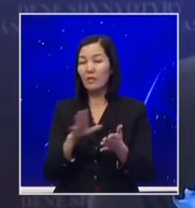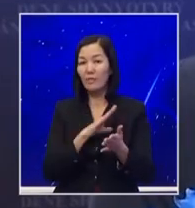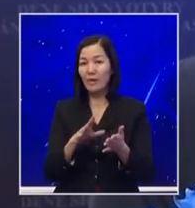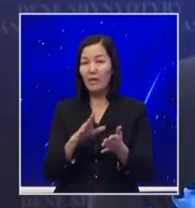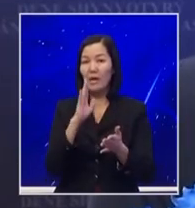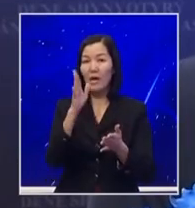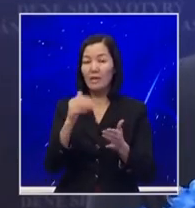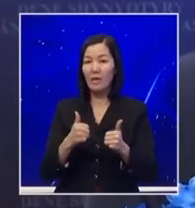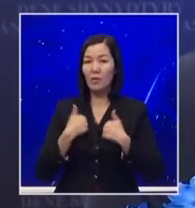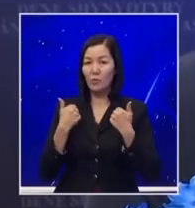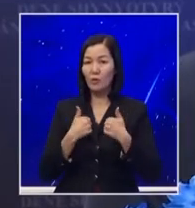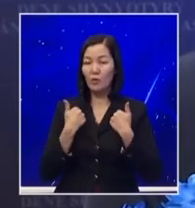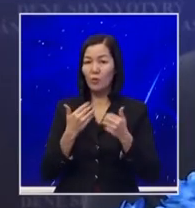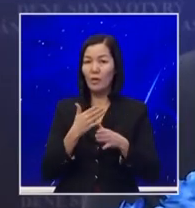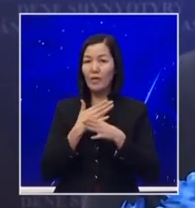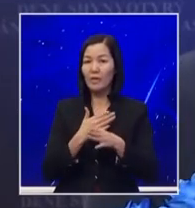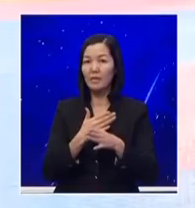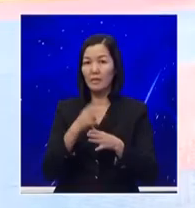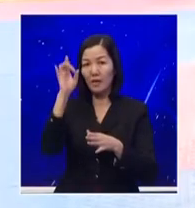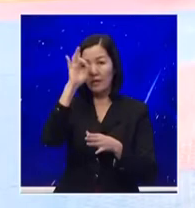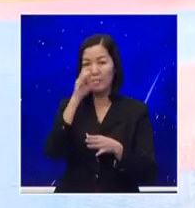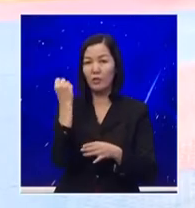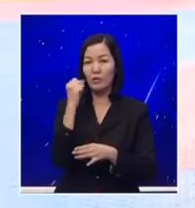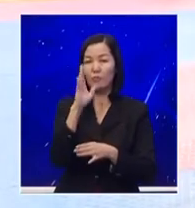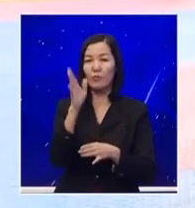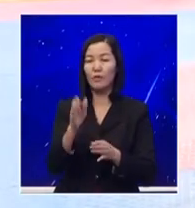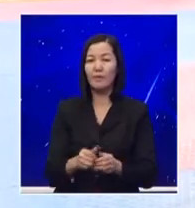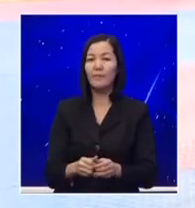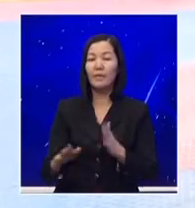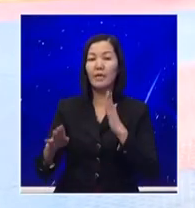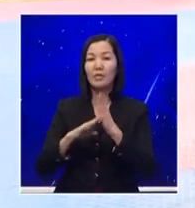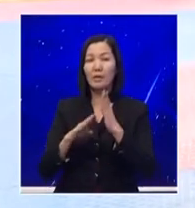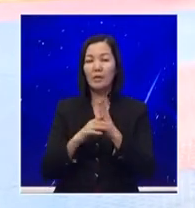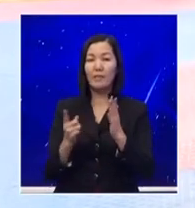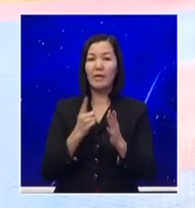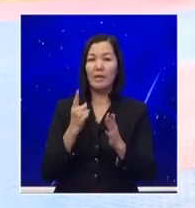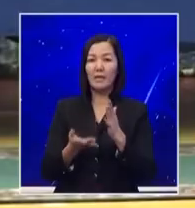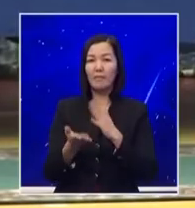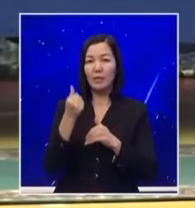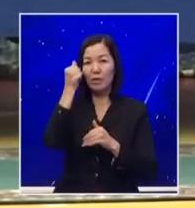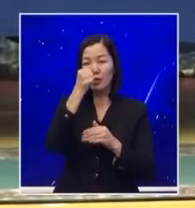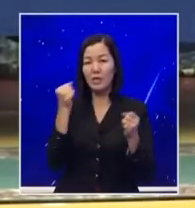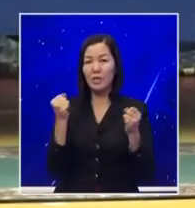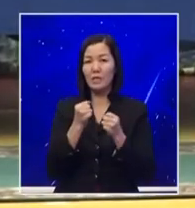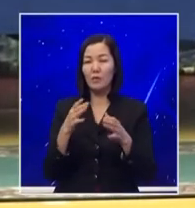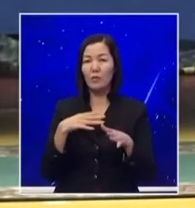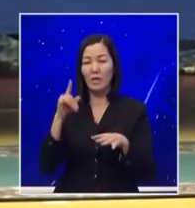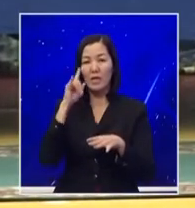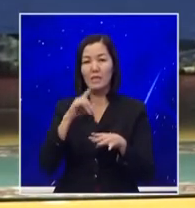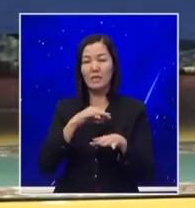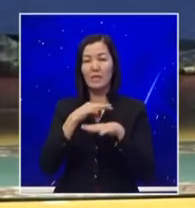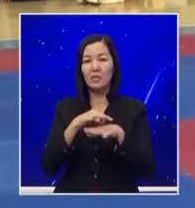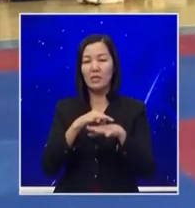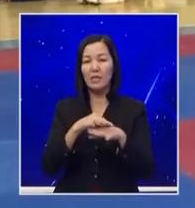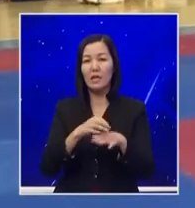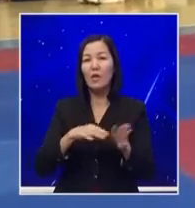алдыға ұмтылу арқылы атақты алдым. Жетісулық шығыс жекпе-жек өнерінің шеберлері былтыр қыста өткен Қазақстан біріншілігінде жақсы дайындық